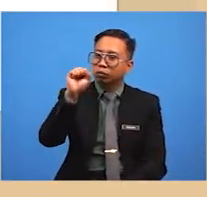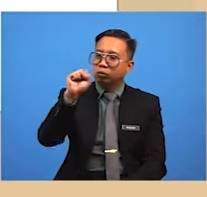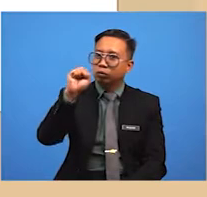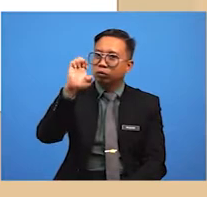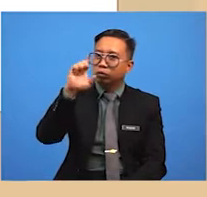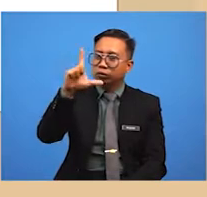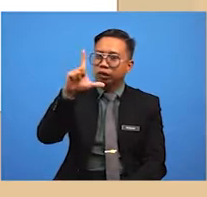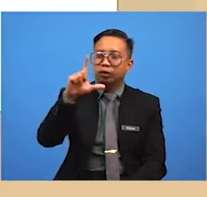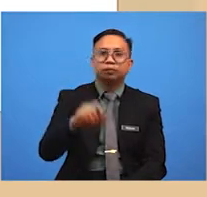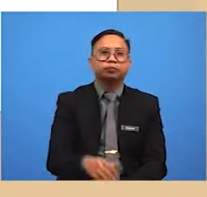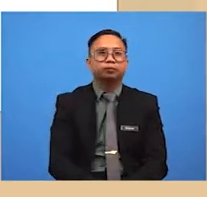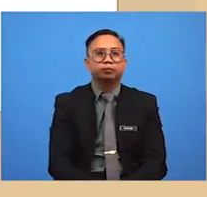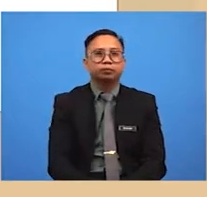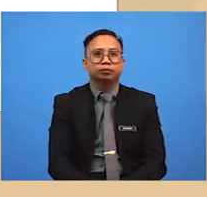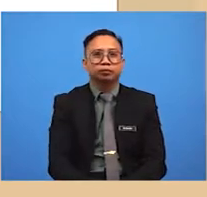induk megaspora.